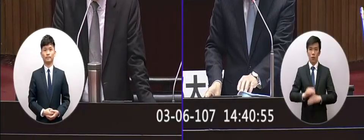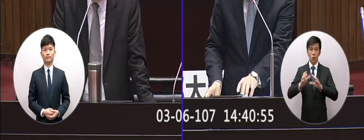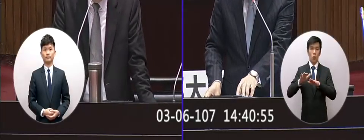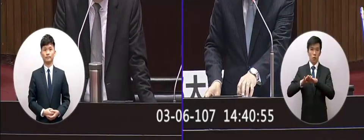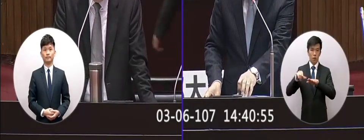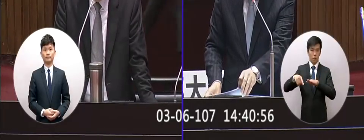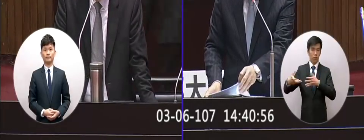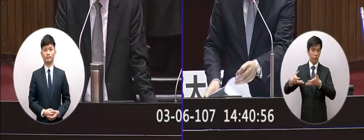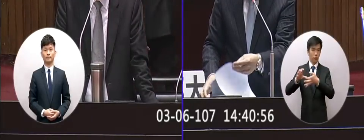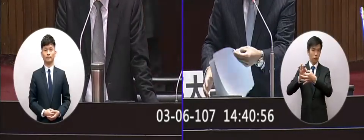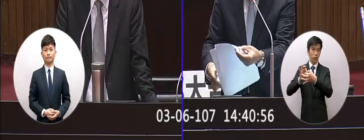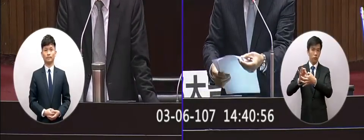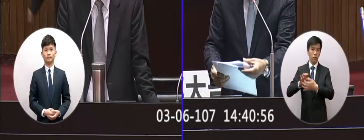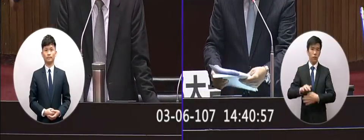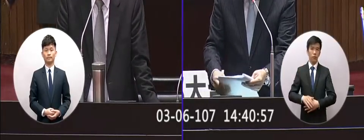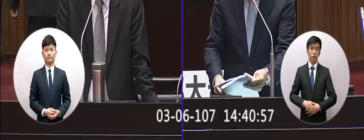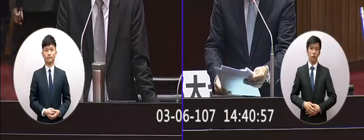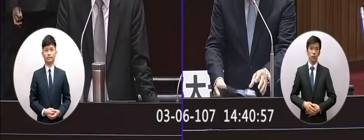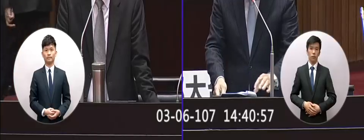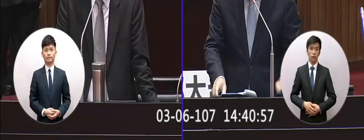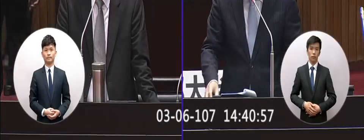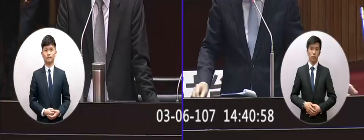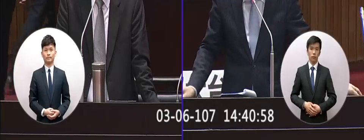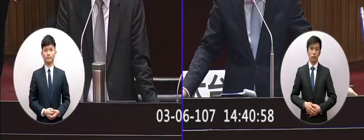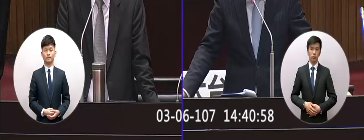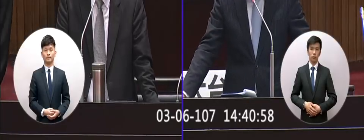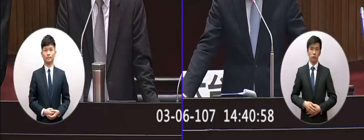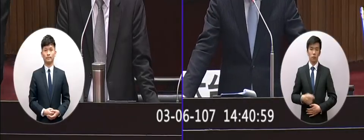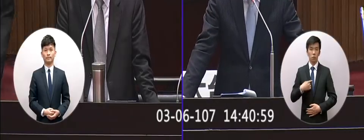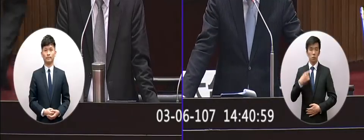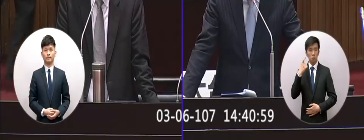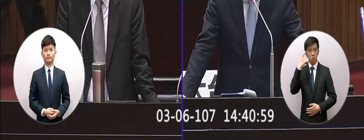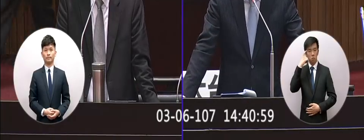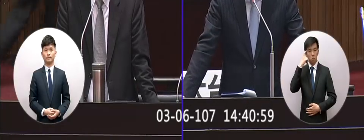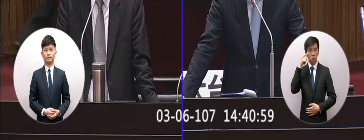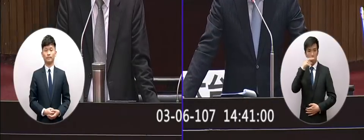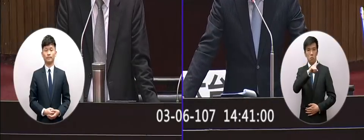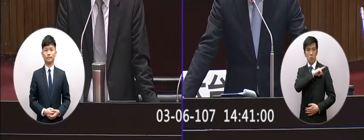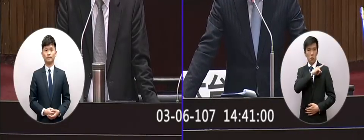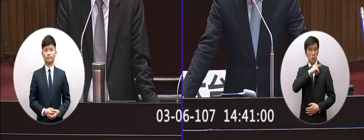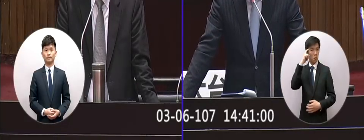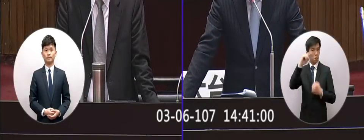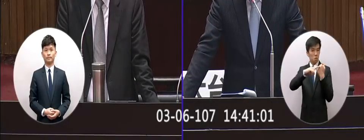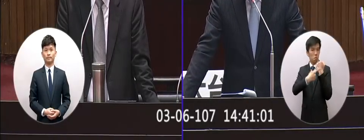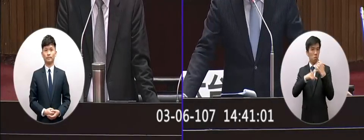关啊、哦，但是我相信你应该会有你的看法。